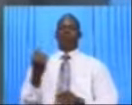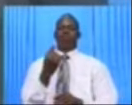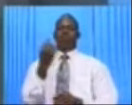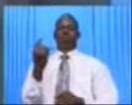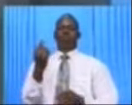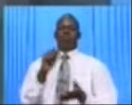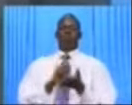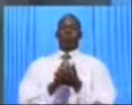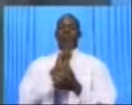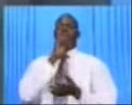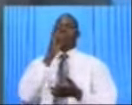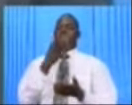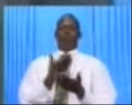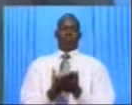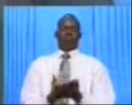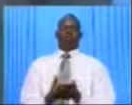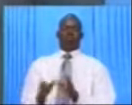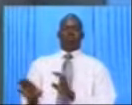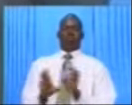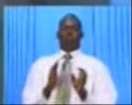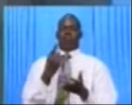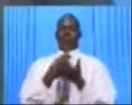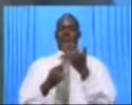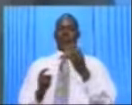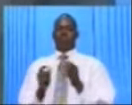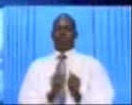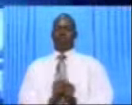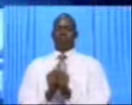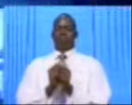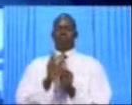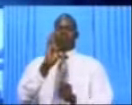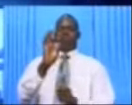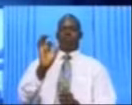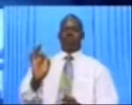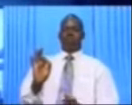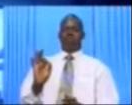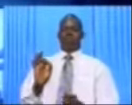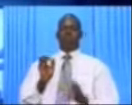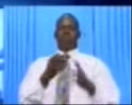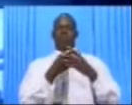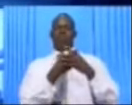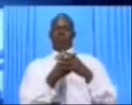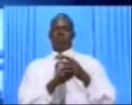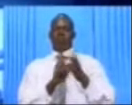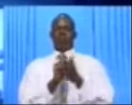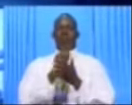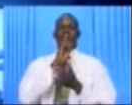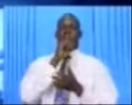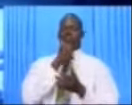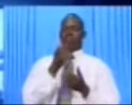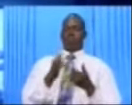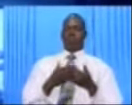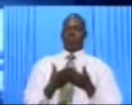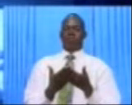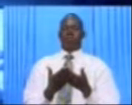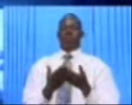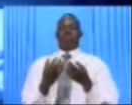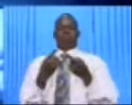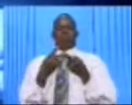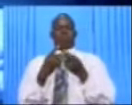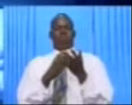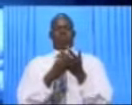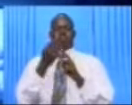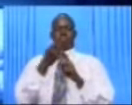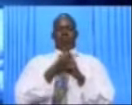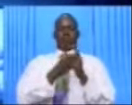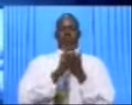ça serait bien effectivement qu'on monte quelque chose ensemble au Burkina Faso ». Au début, je ne savais pas trop, et puis l'idée a cheminé. Et puis au mois d'août,